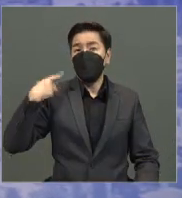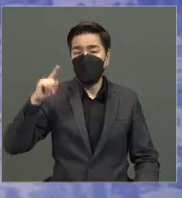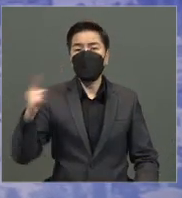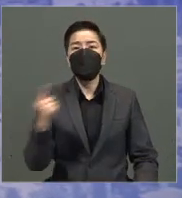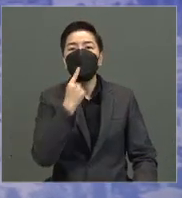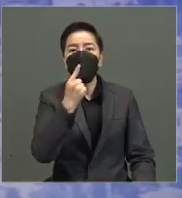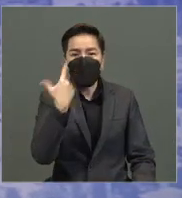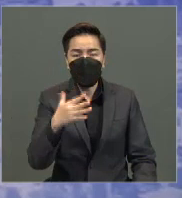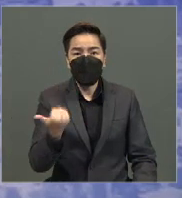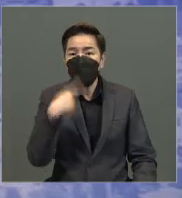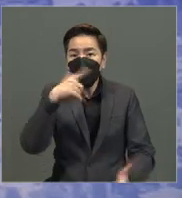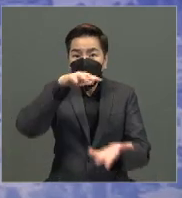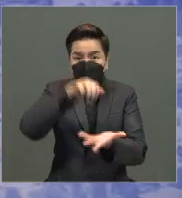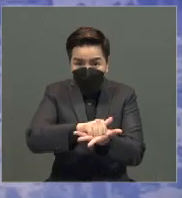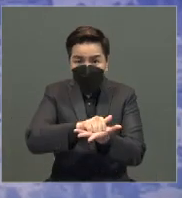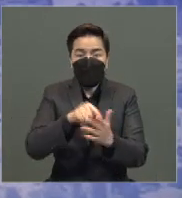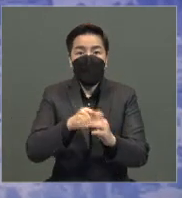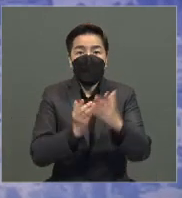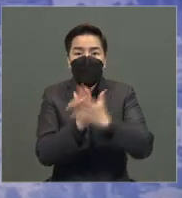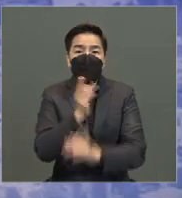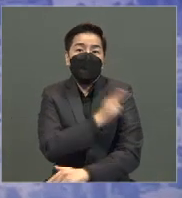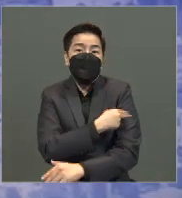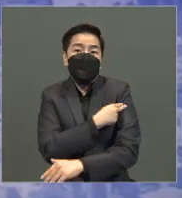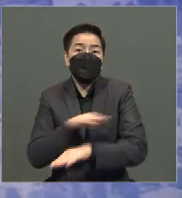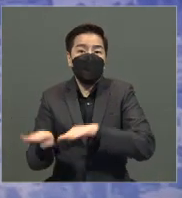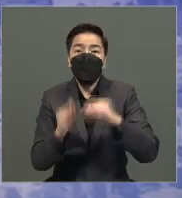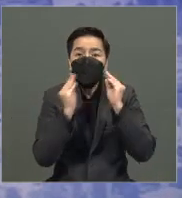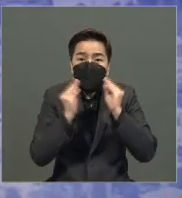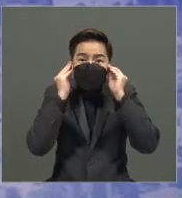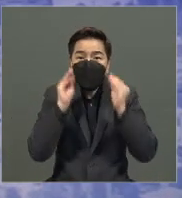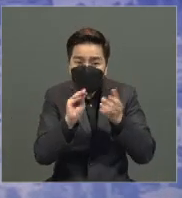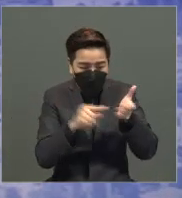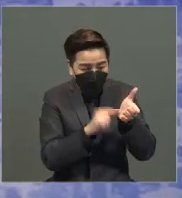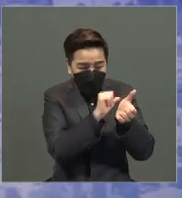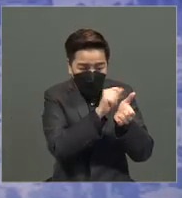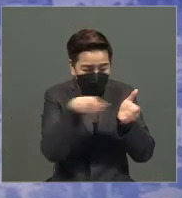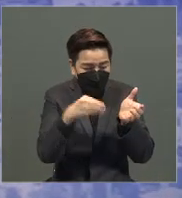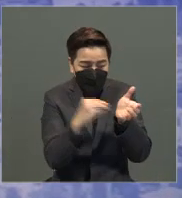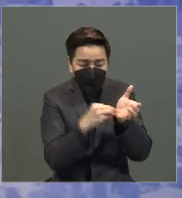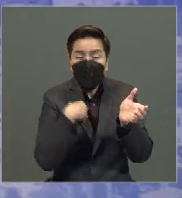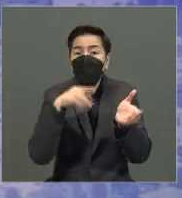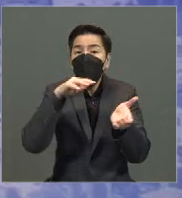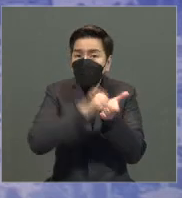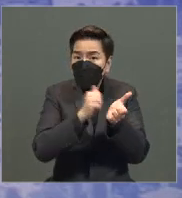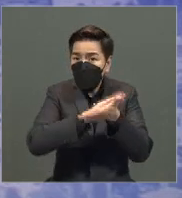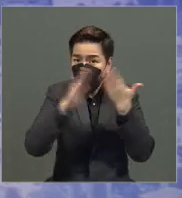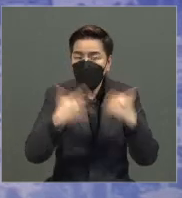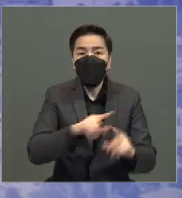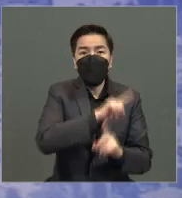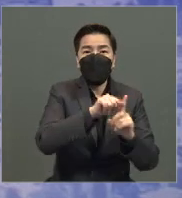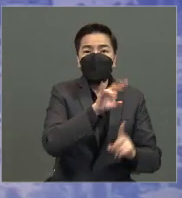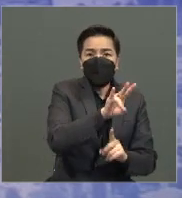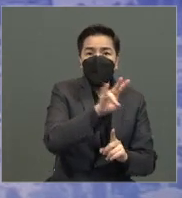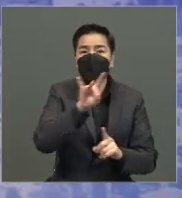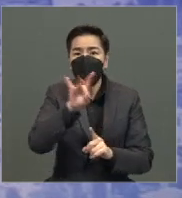งแล้วนะครับท่านที่จองการฉีดวัคซีนของหมอพร้อมนะครับโดยเฉพาะวันที่7หรือ8หรือ9มิ